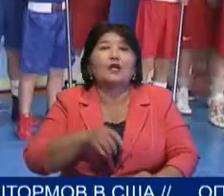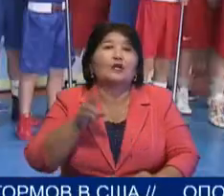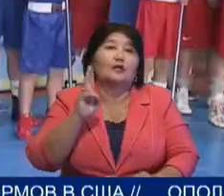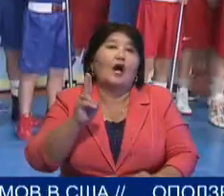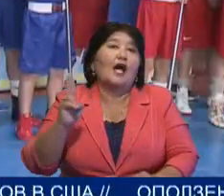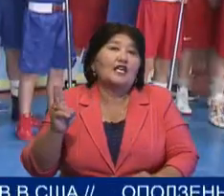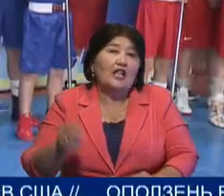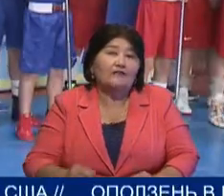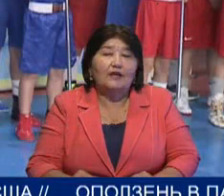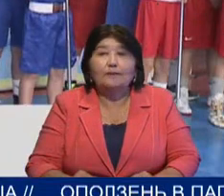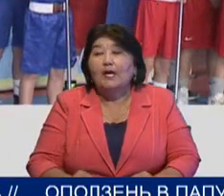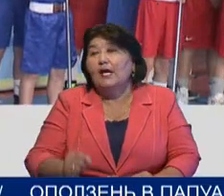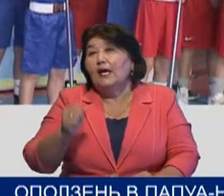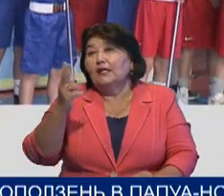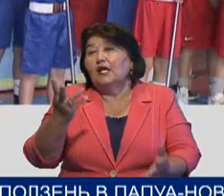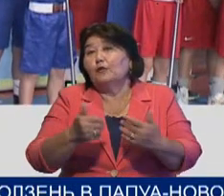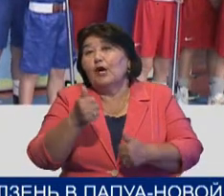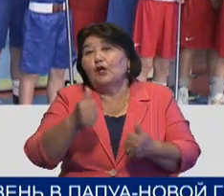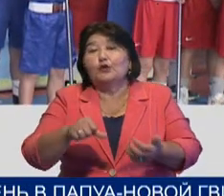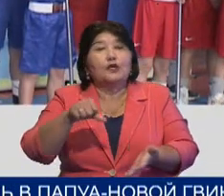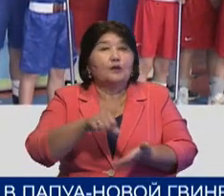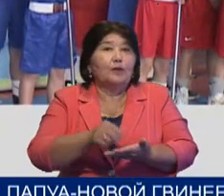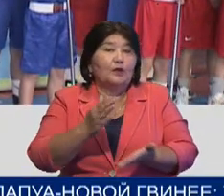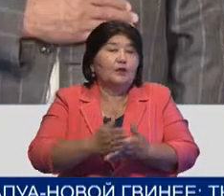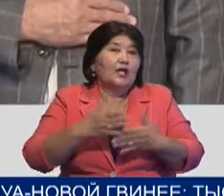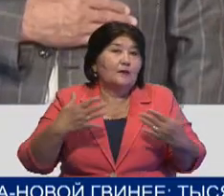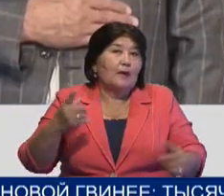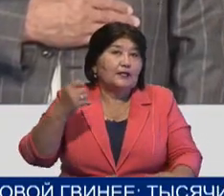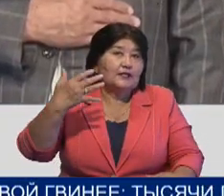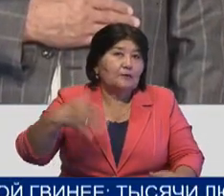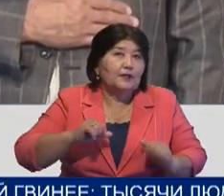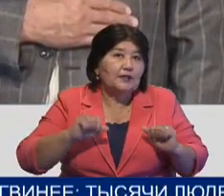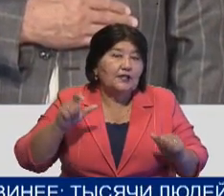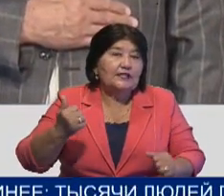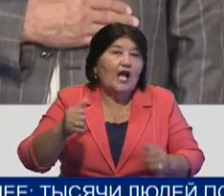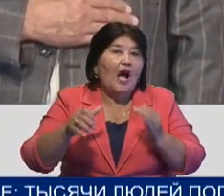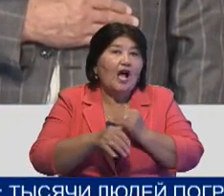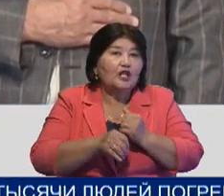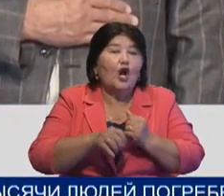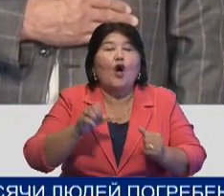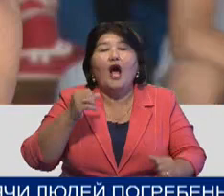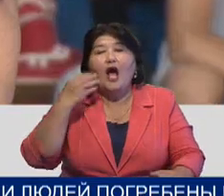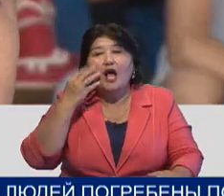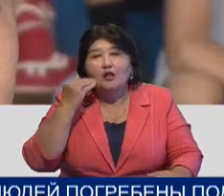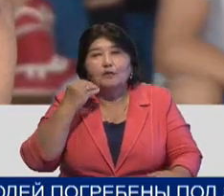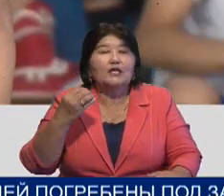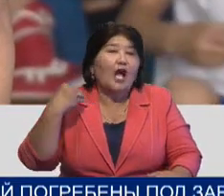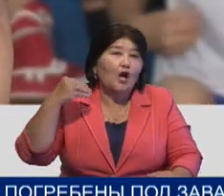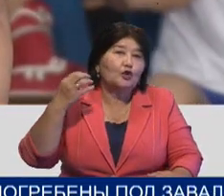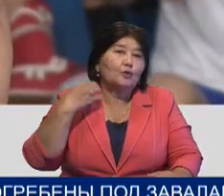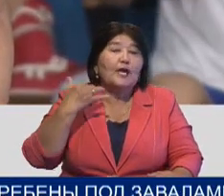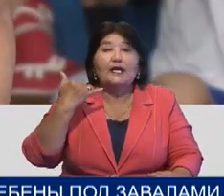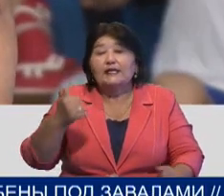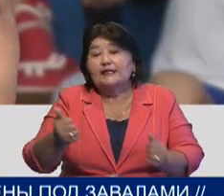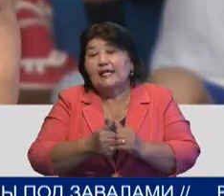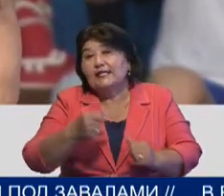каражанова в тринадцатом по счёту турнире принимали участие свыше 150 спортсменов из арау Алмааты Ахтубе ларды и